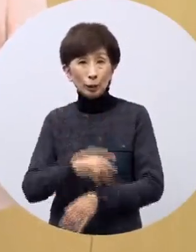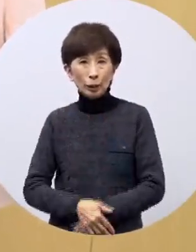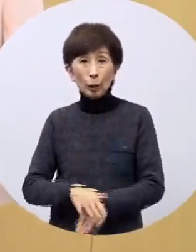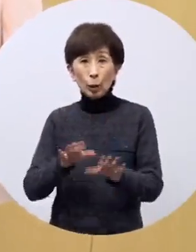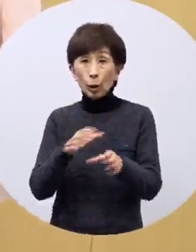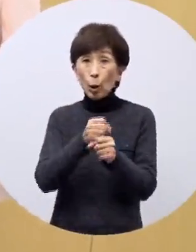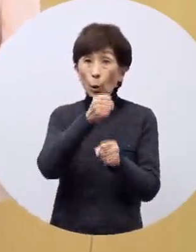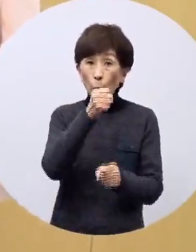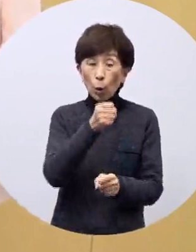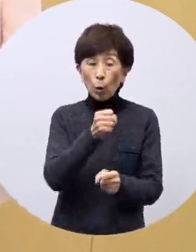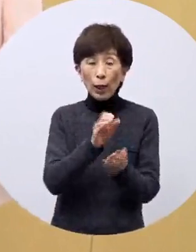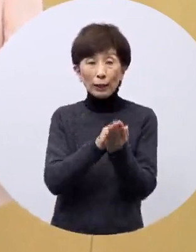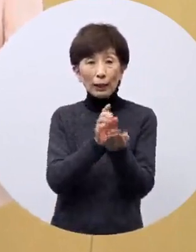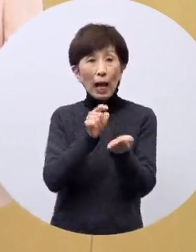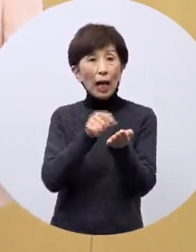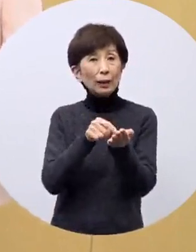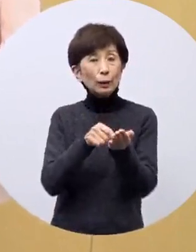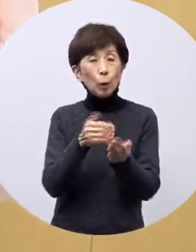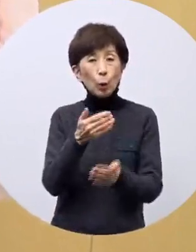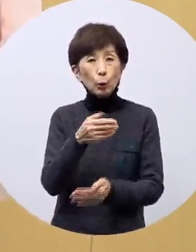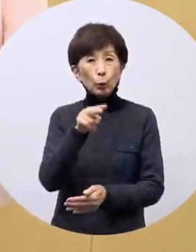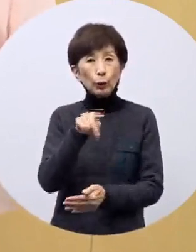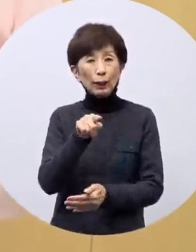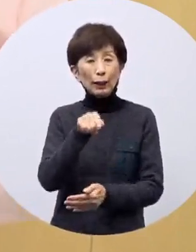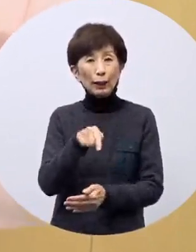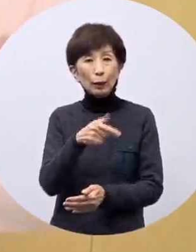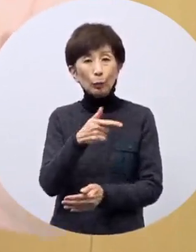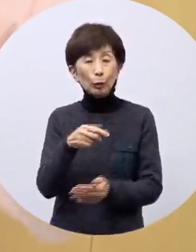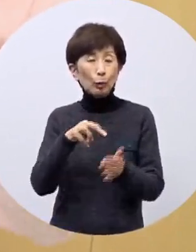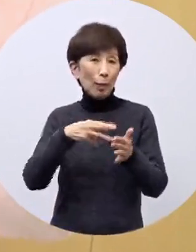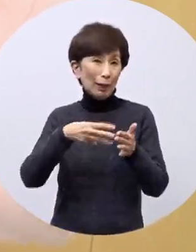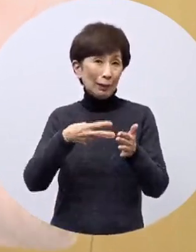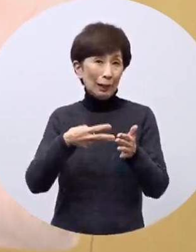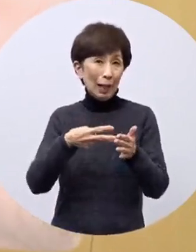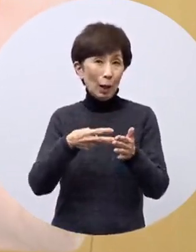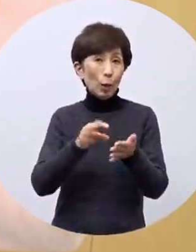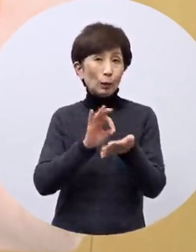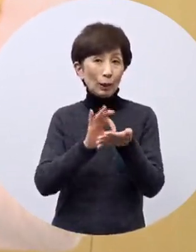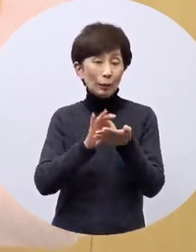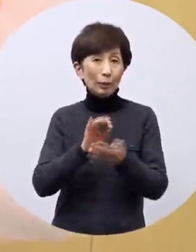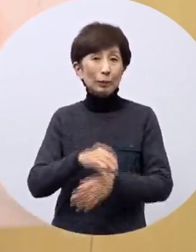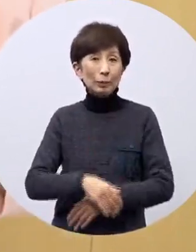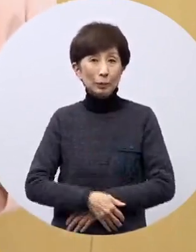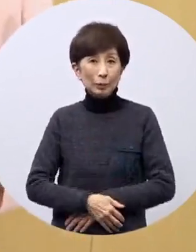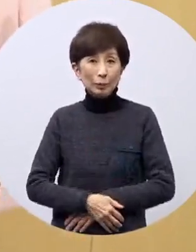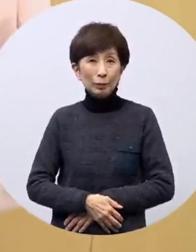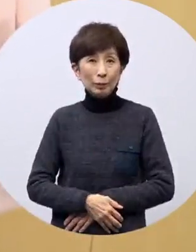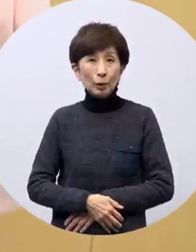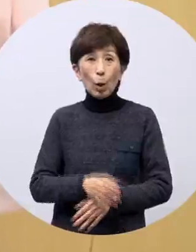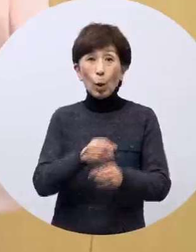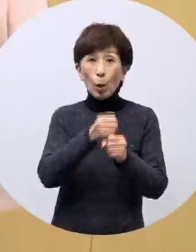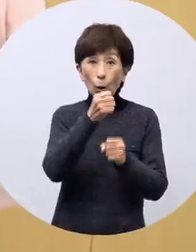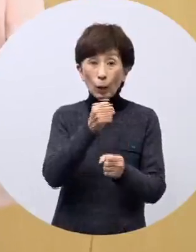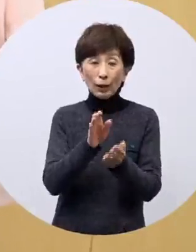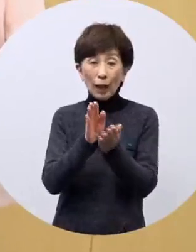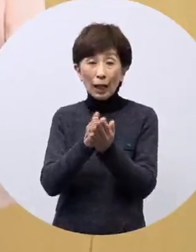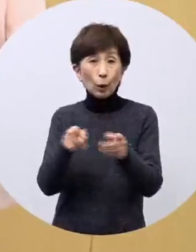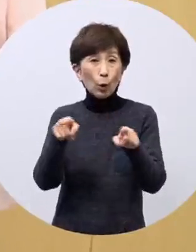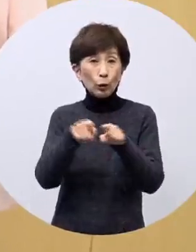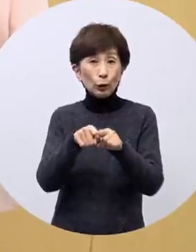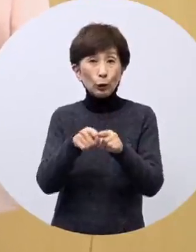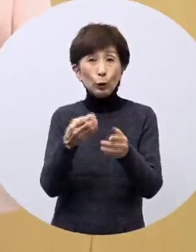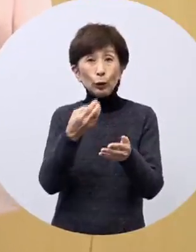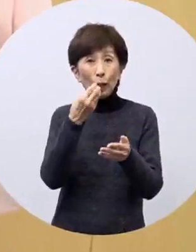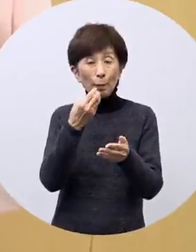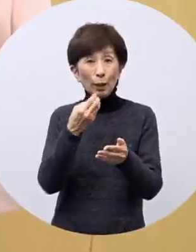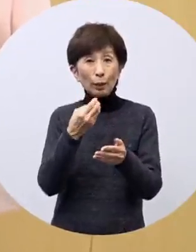ほうれん草と牡蠣のクリームパスタを作ります。 はい、この時期美味しい牡蠣も入るんですね。 はい、ほうれん草とともに摂取することで冷え性